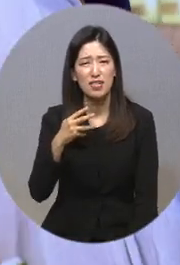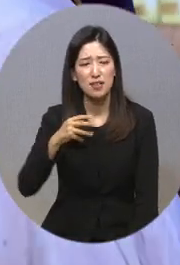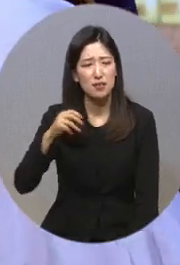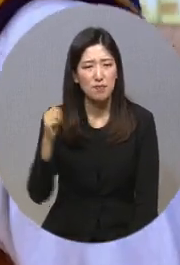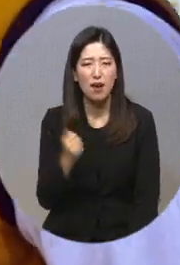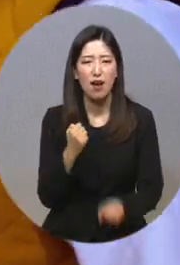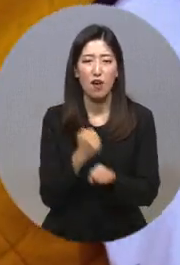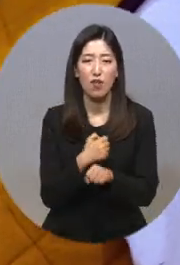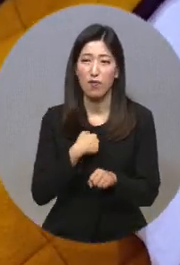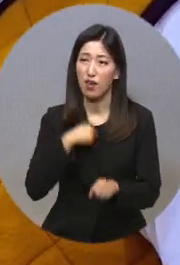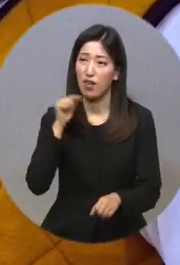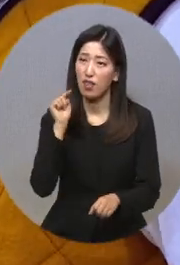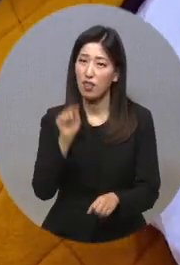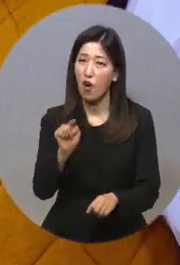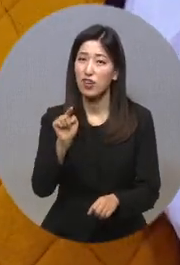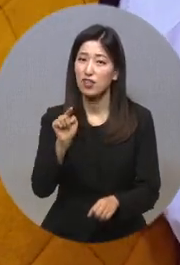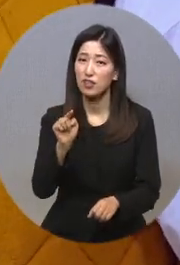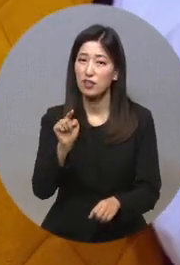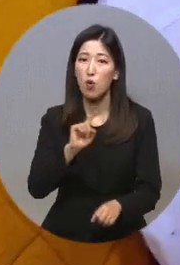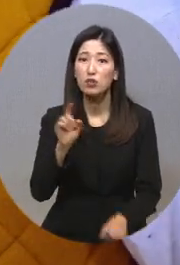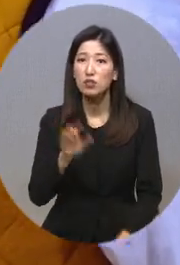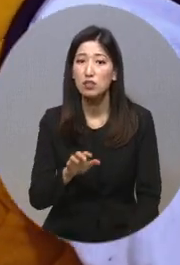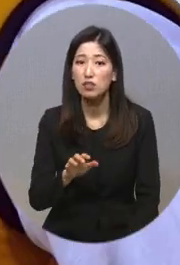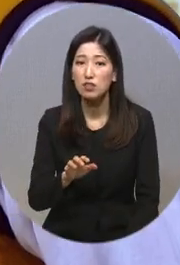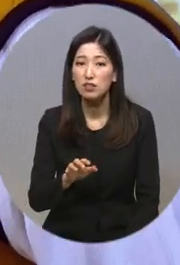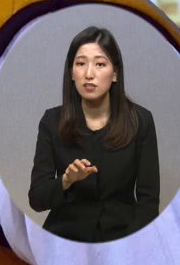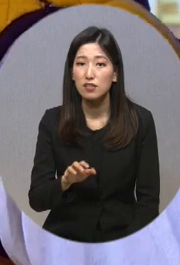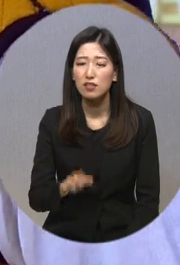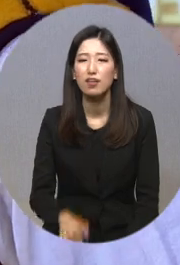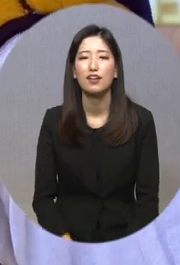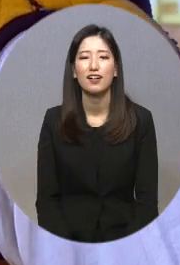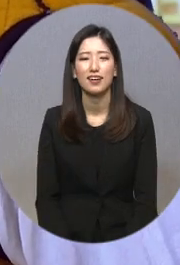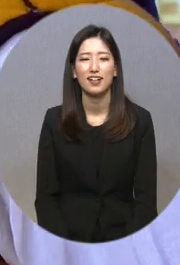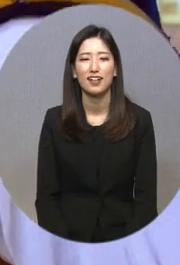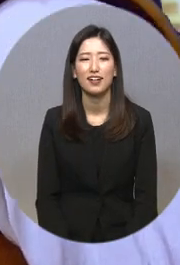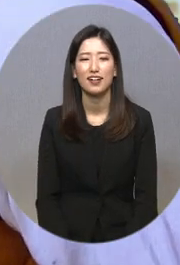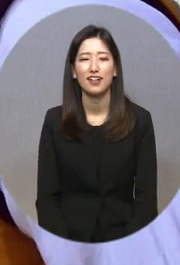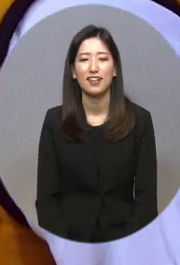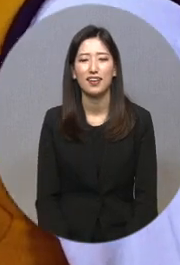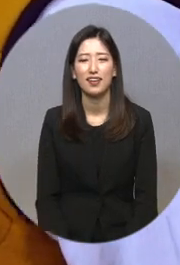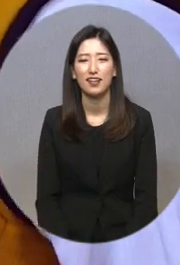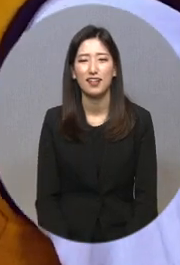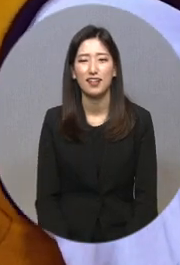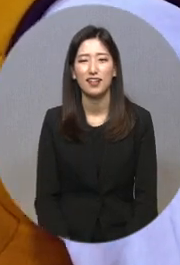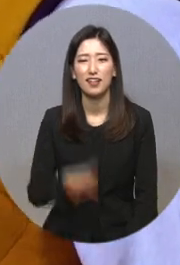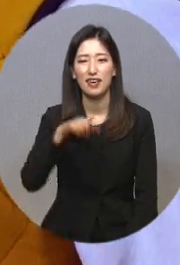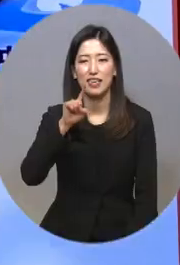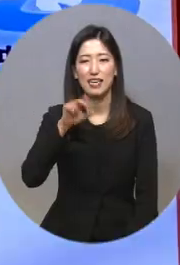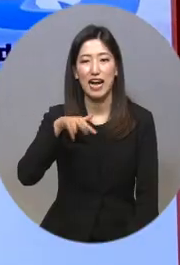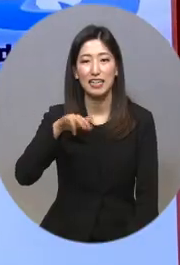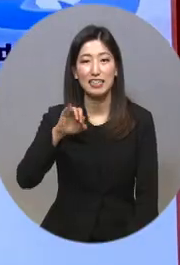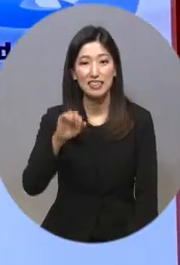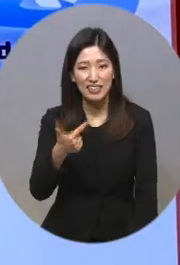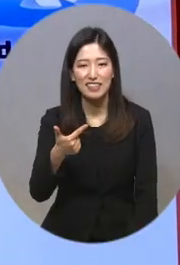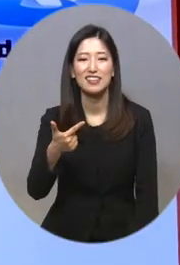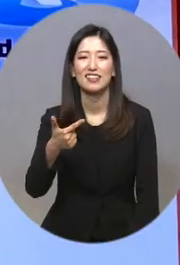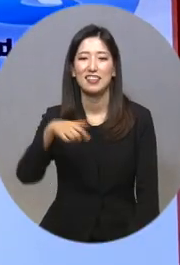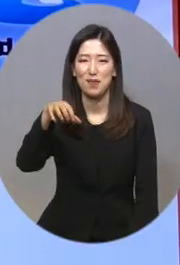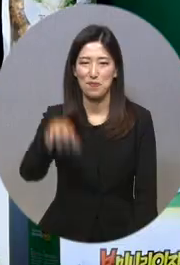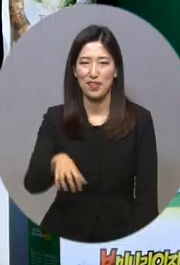하필이면 왜 내가 너를 노래는 안 하는 걸로 당진을 사랑했나 몰라 가수 강진 씨도 좋아한다는 강진